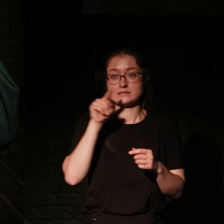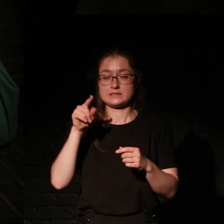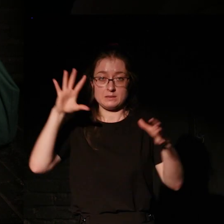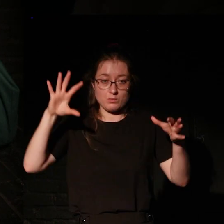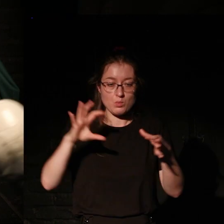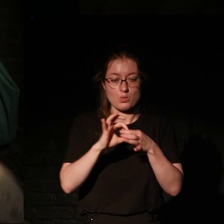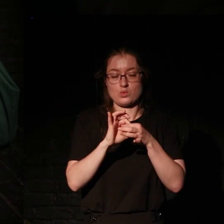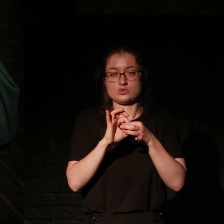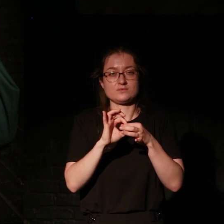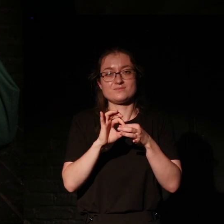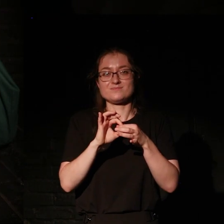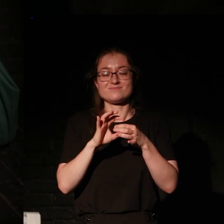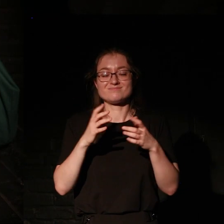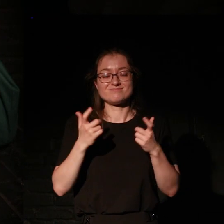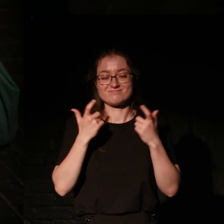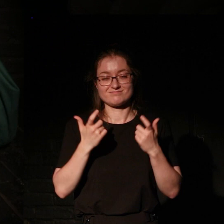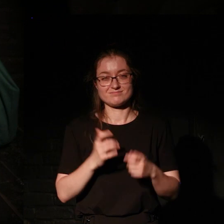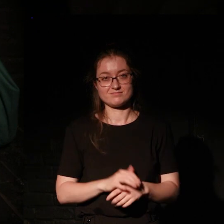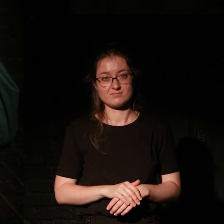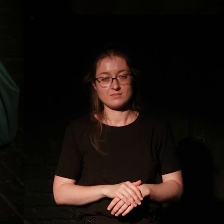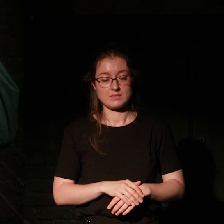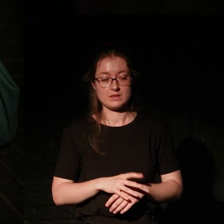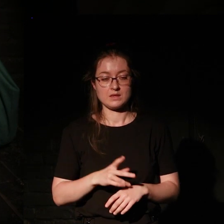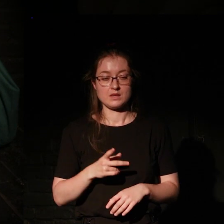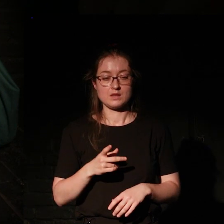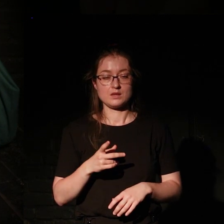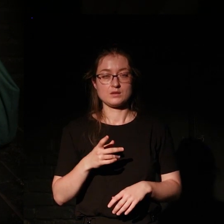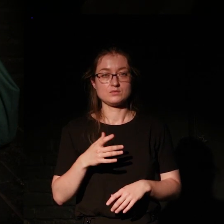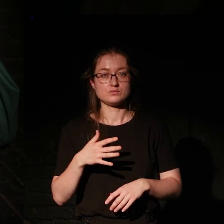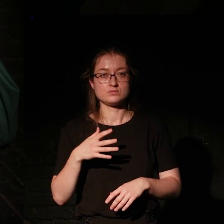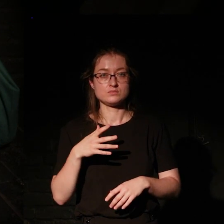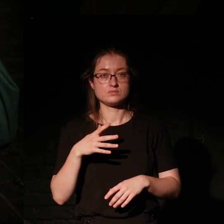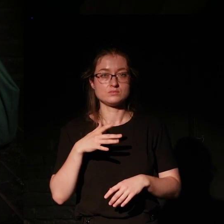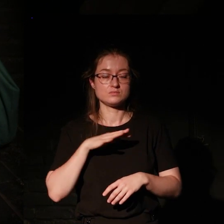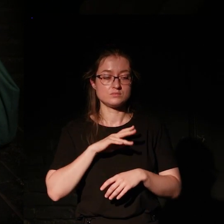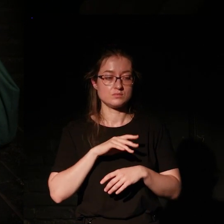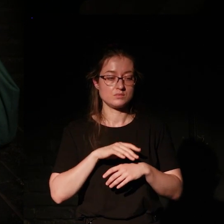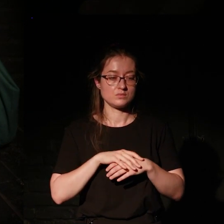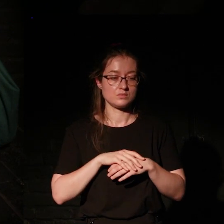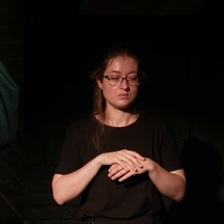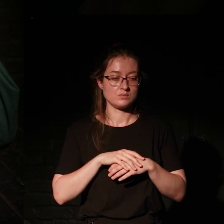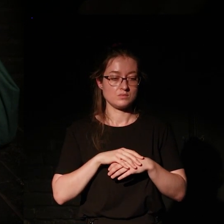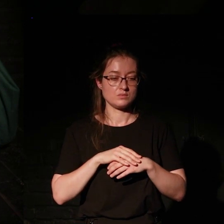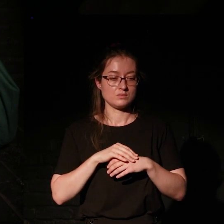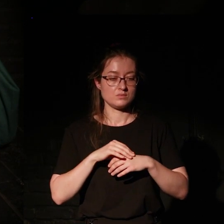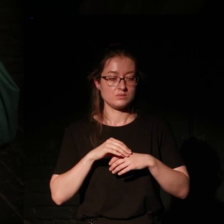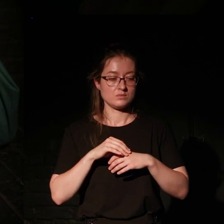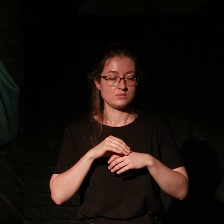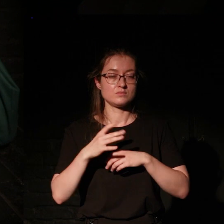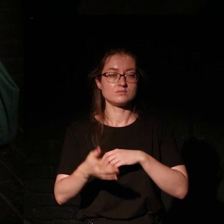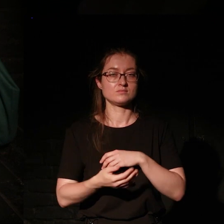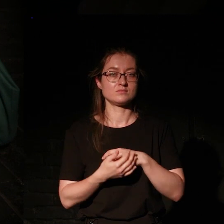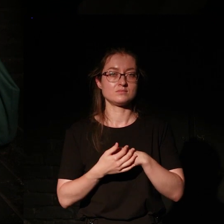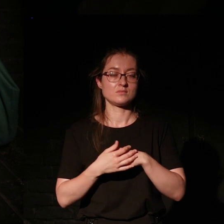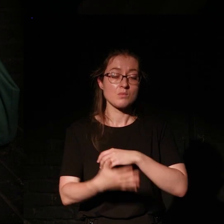się właśnie na poglądzie o natchnieniu każdego wyrazu biblijnego, czy